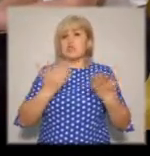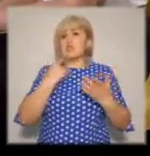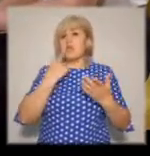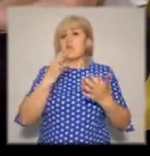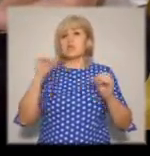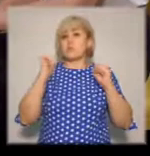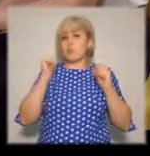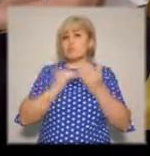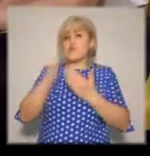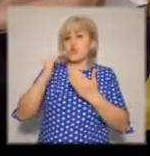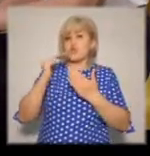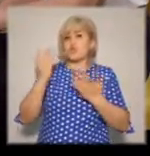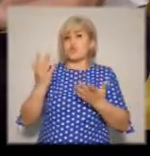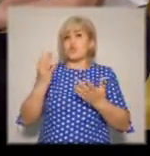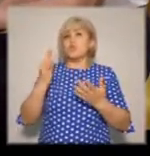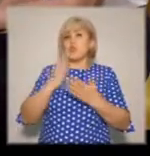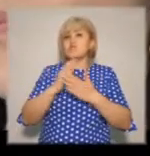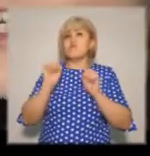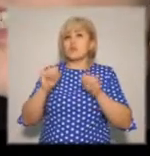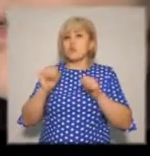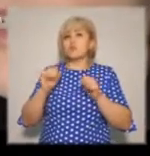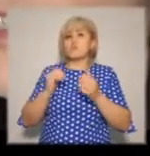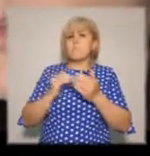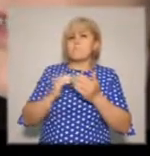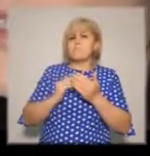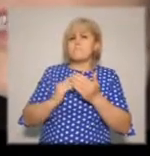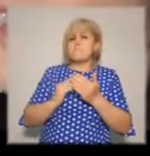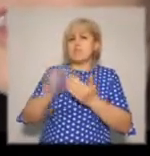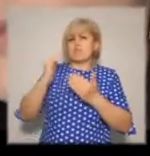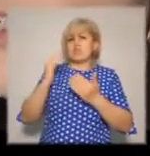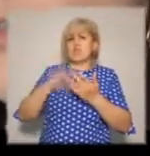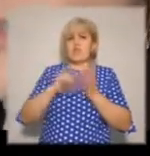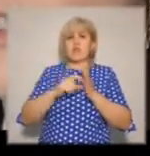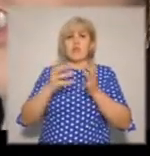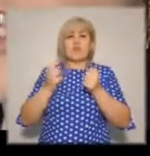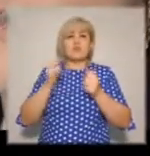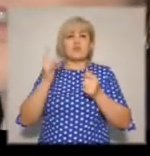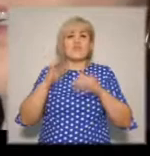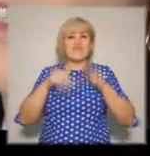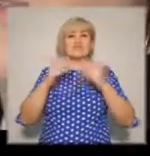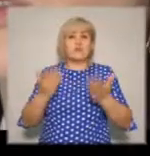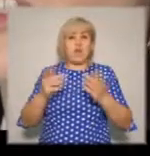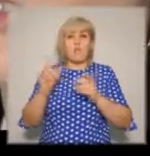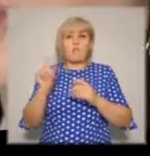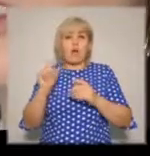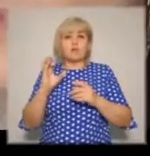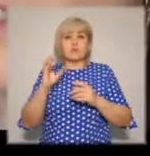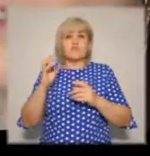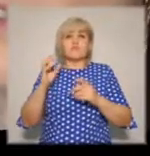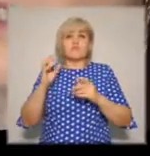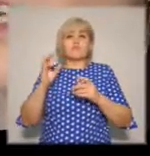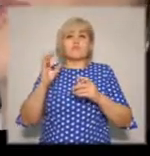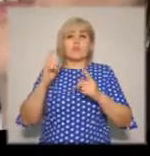класс, получить разряд. Пары с округа на Кубок губернатора, на Кубок Югры приезжают. Они его очень любят,